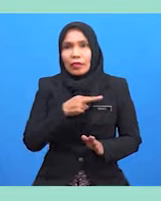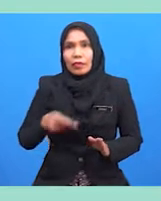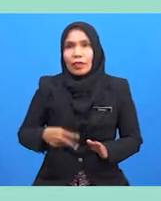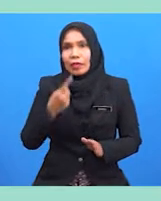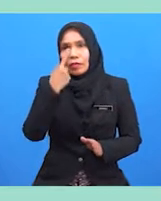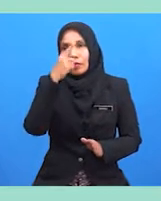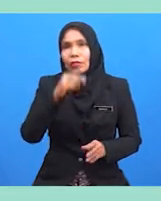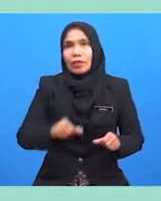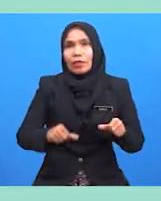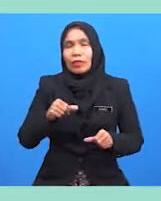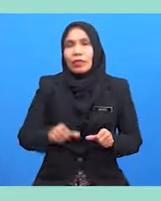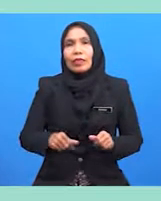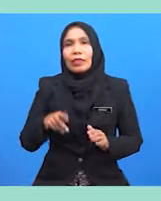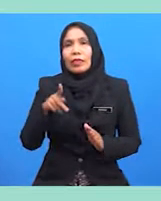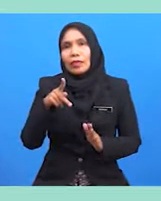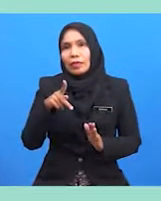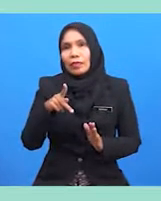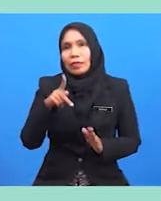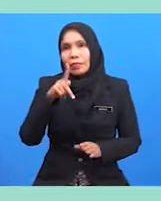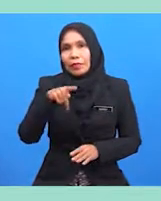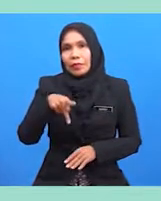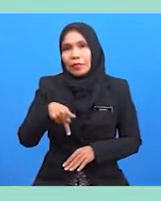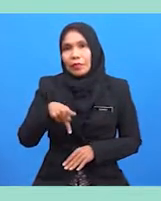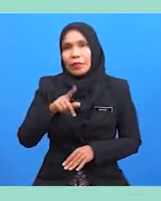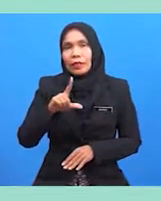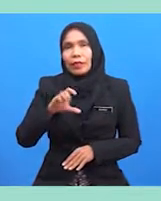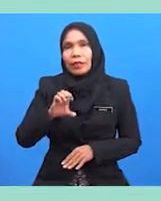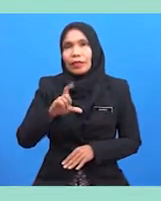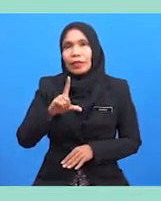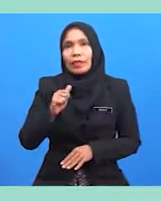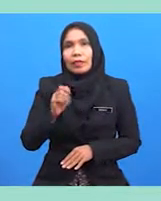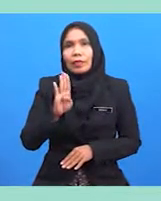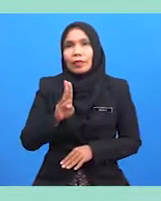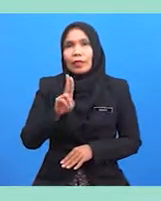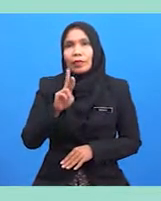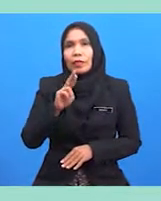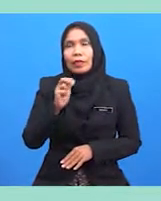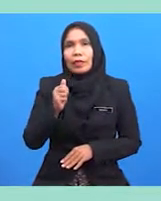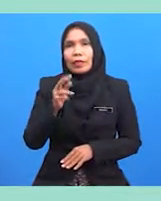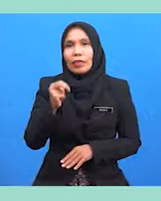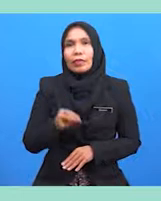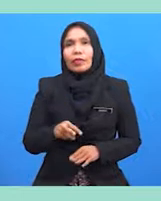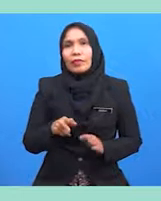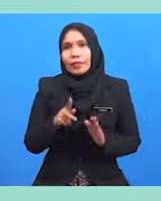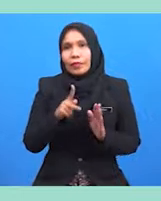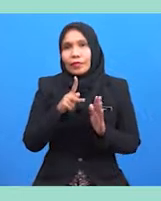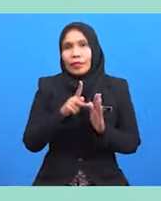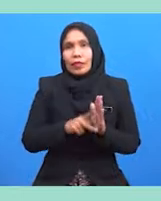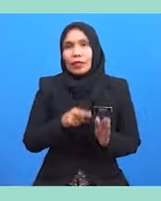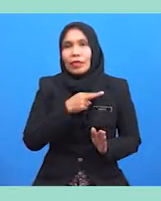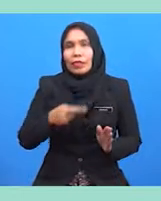Bank Pusat akan mengkaji peluang projek pelaburan di luar negara yang berpotensi